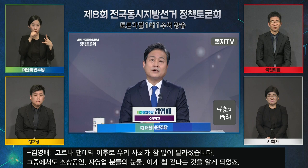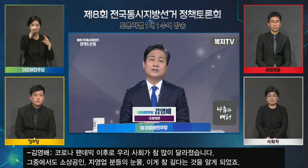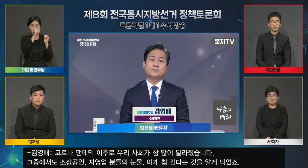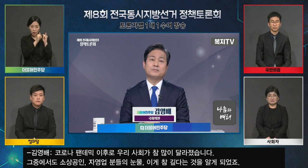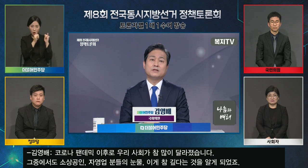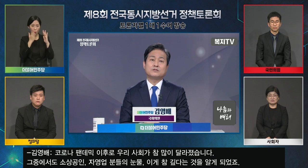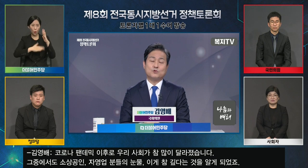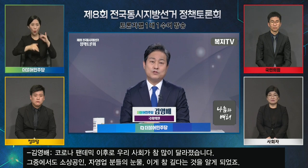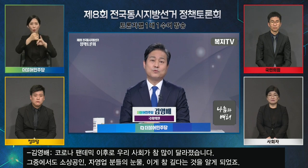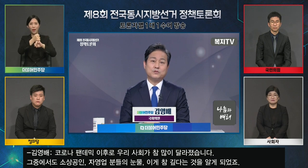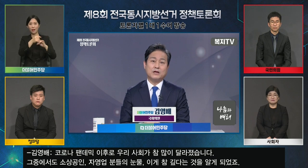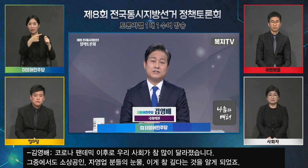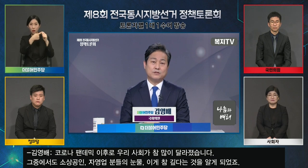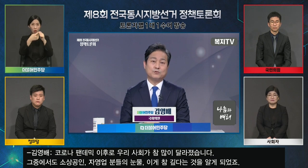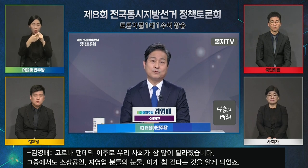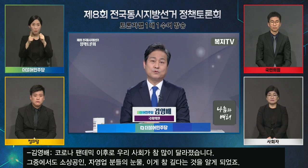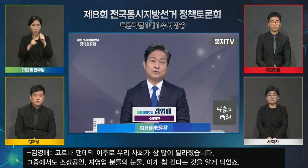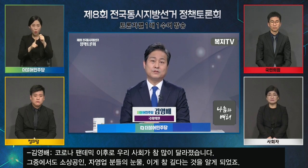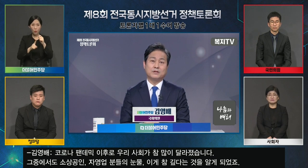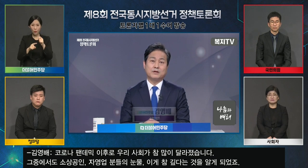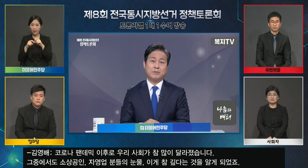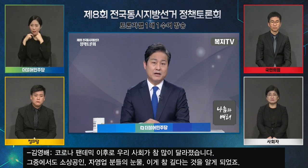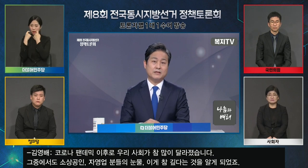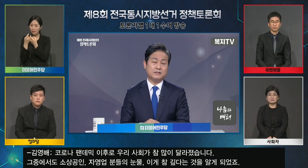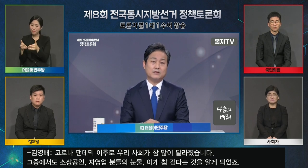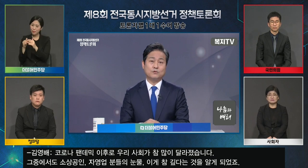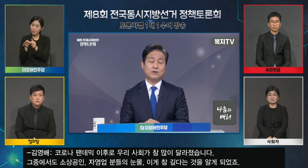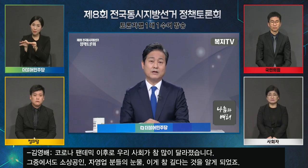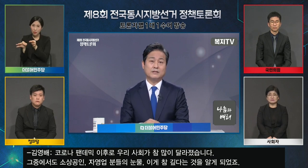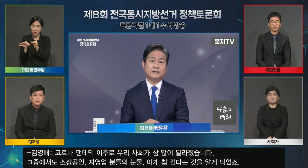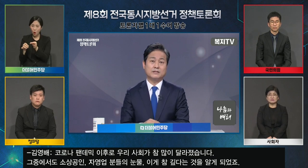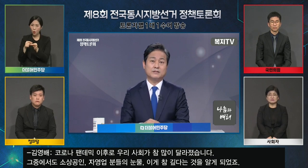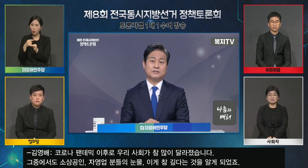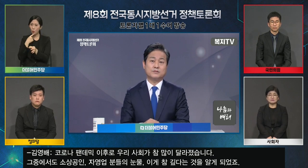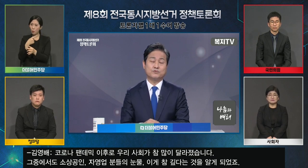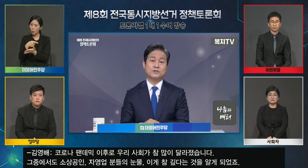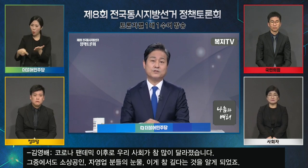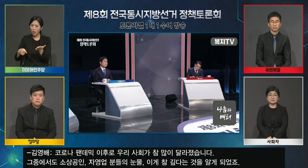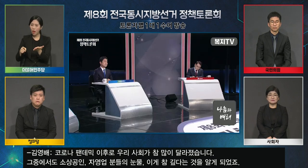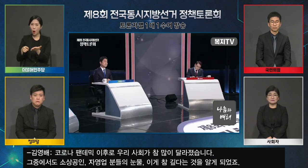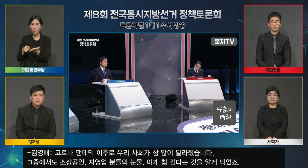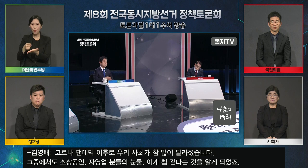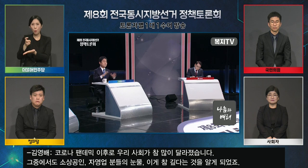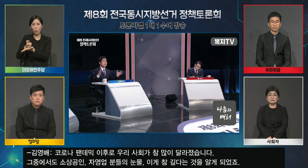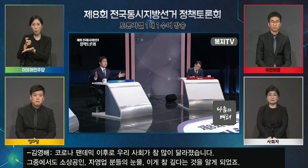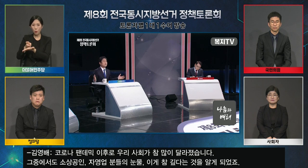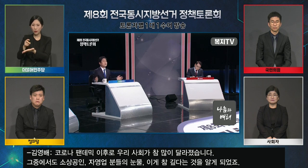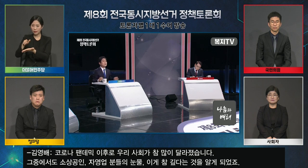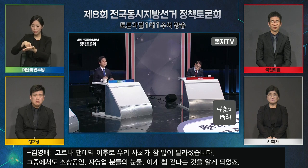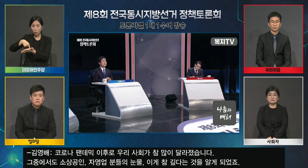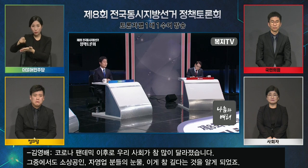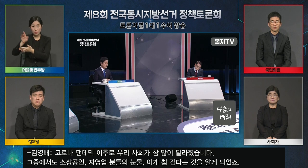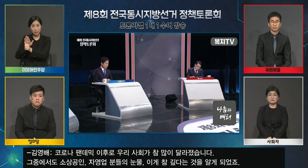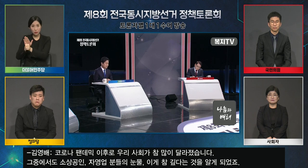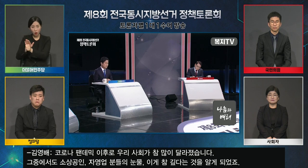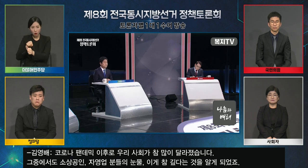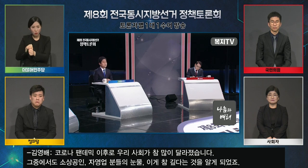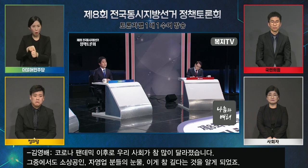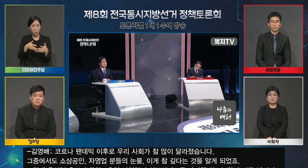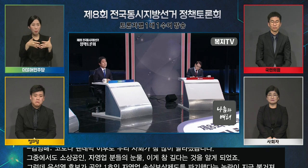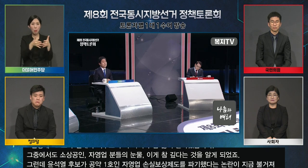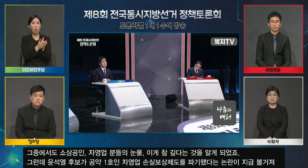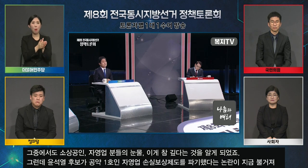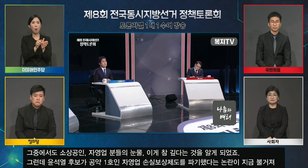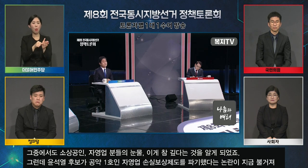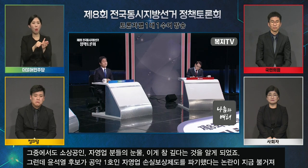자영업 손실보상 제도를 파기했다는 논란이 지금 불거져서 심각한 논란이 벌어지고